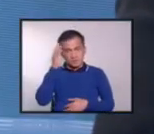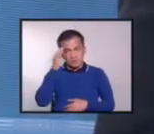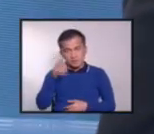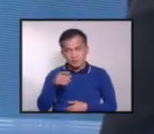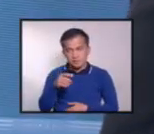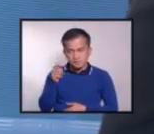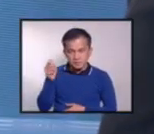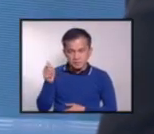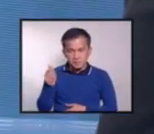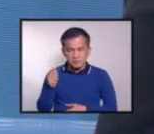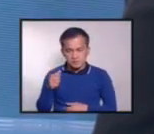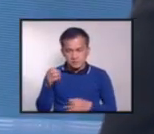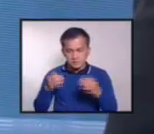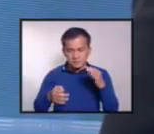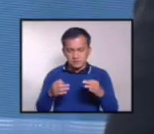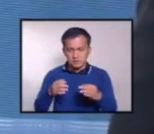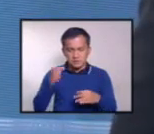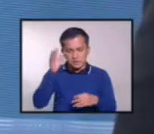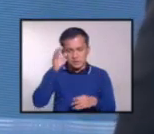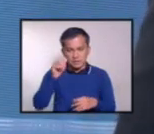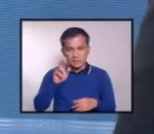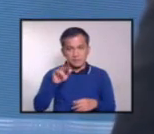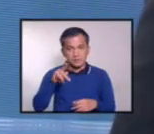si Justice Carpio,